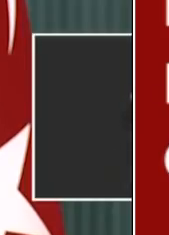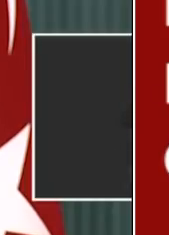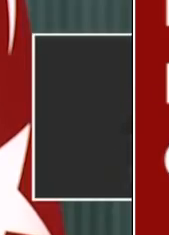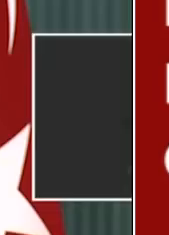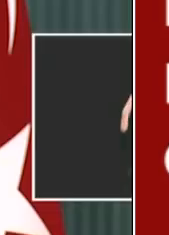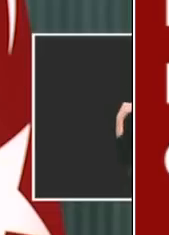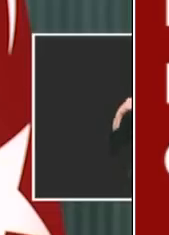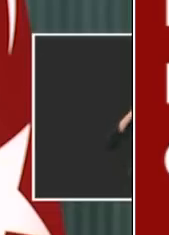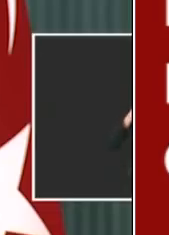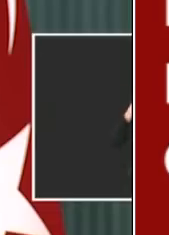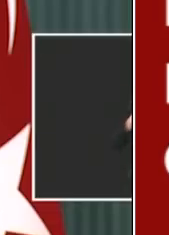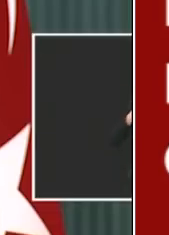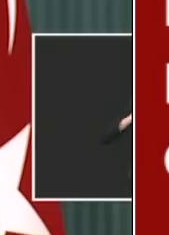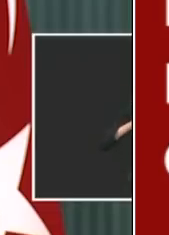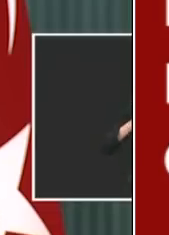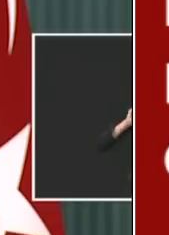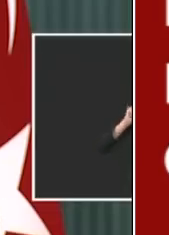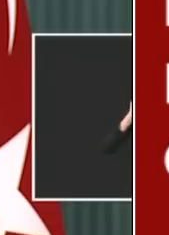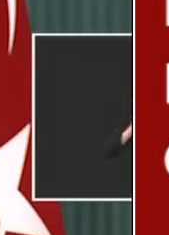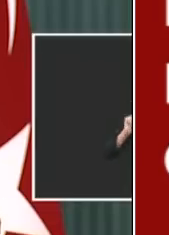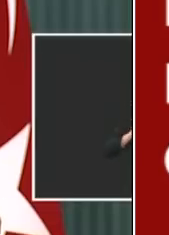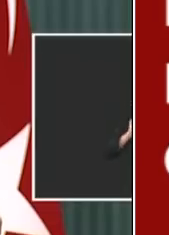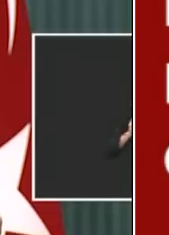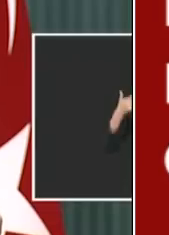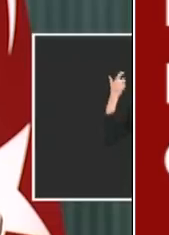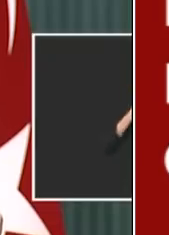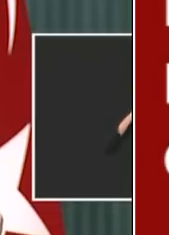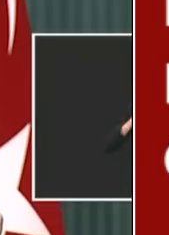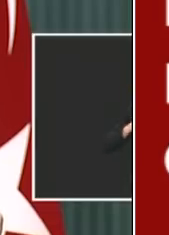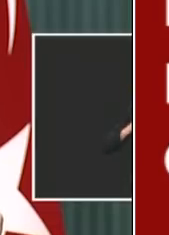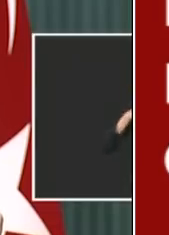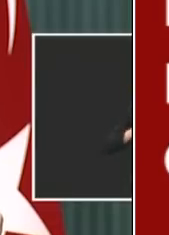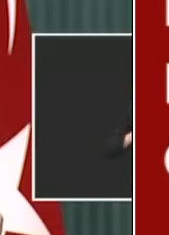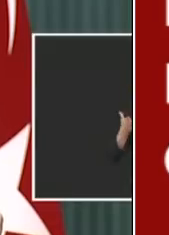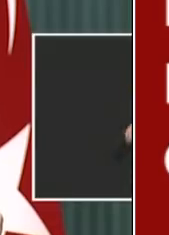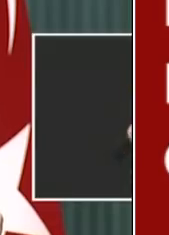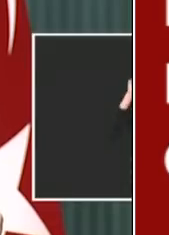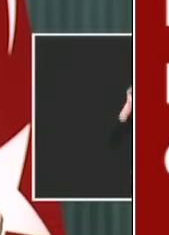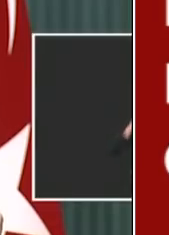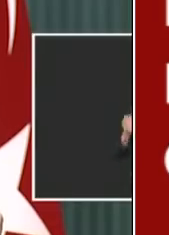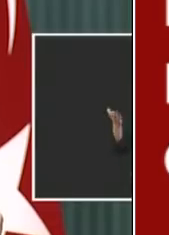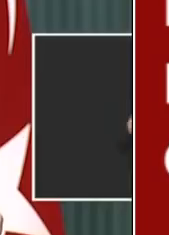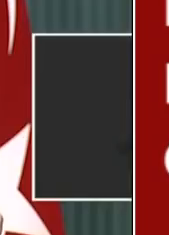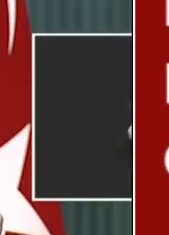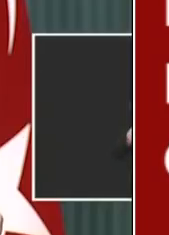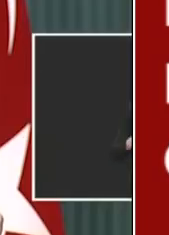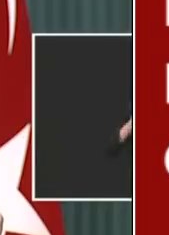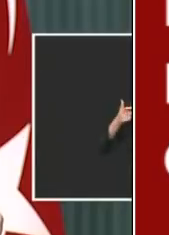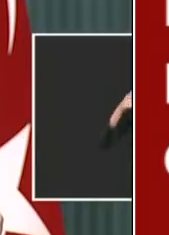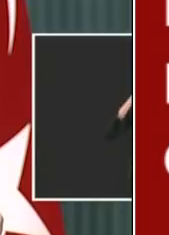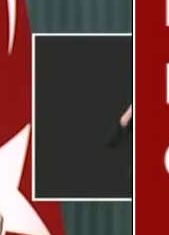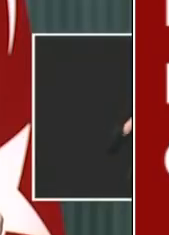siyasi ve ekonomik boyunduruk altına sokmak istiyor hatırlarsanız gelişmiş